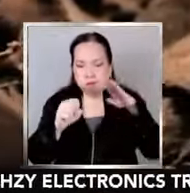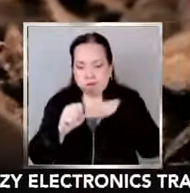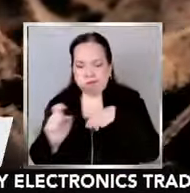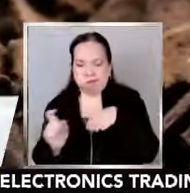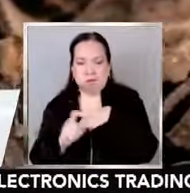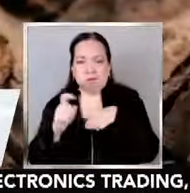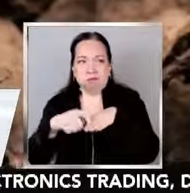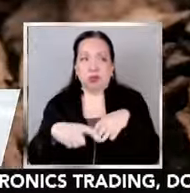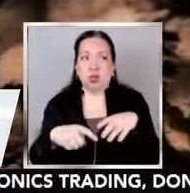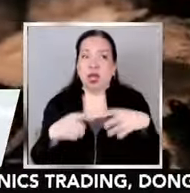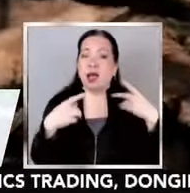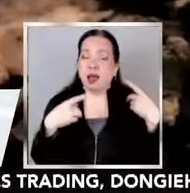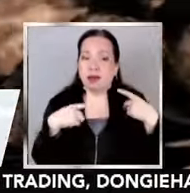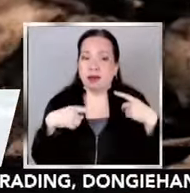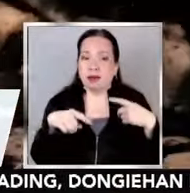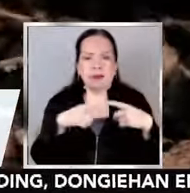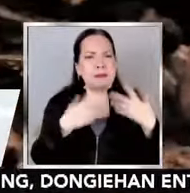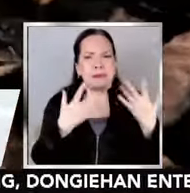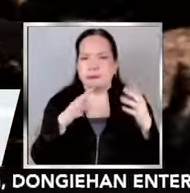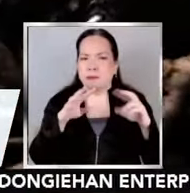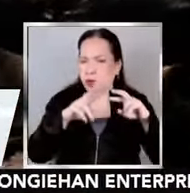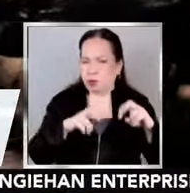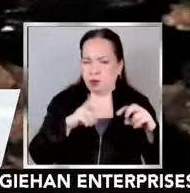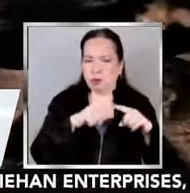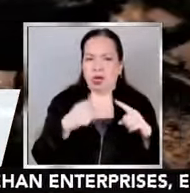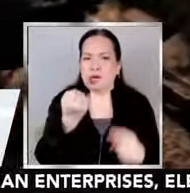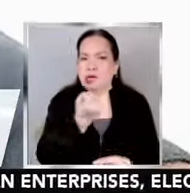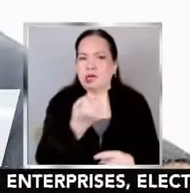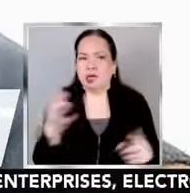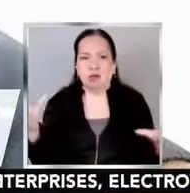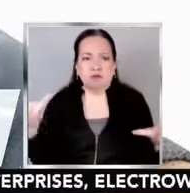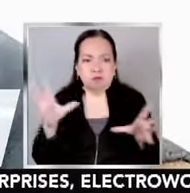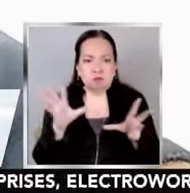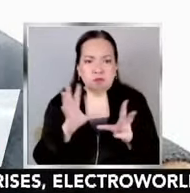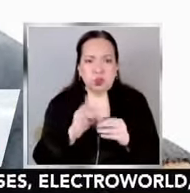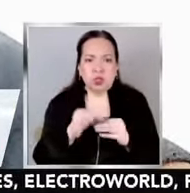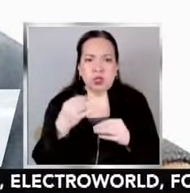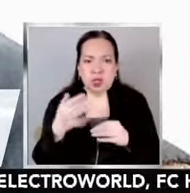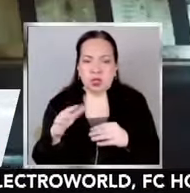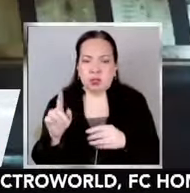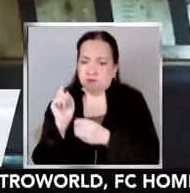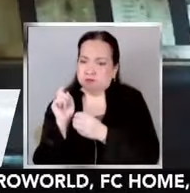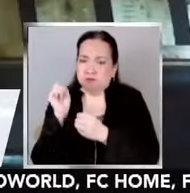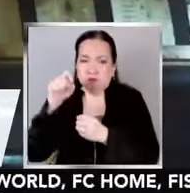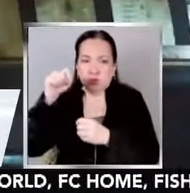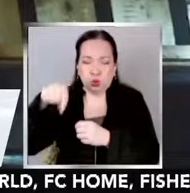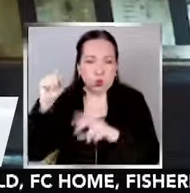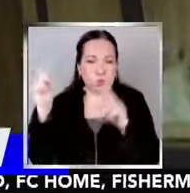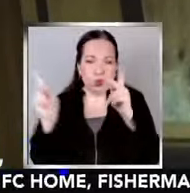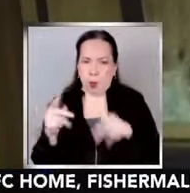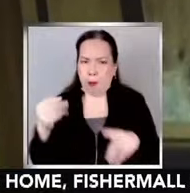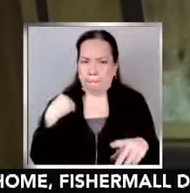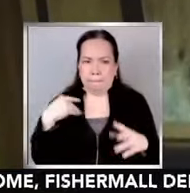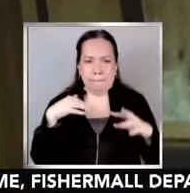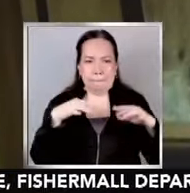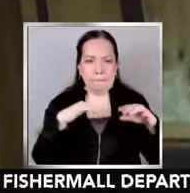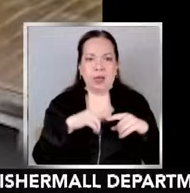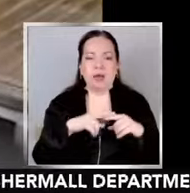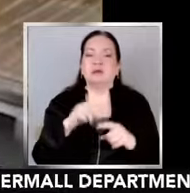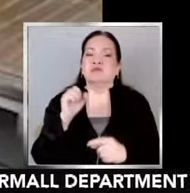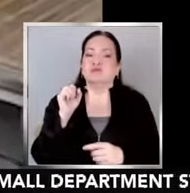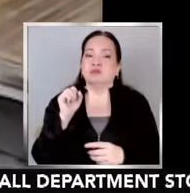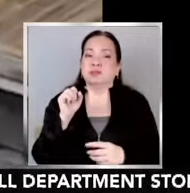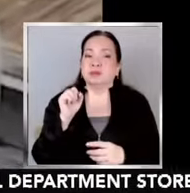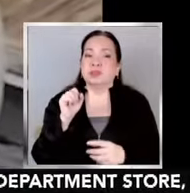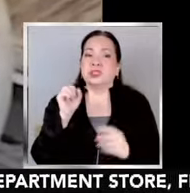na population study. Kung ilan po ba yung estimated na total population ng mga scorpions po dito sa Palawan? Pwedeng maging lethal ito sa tao